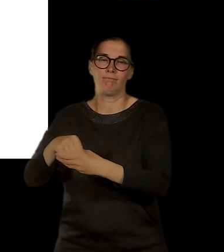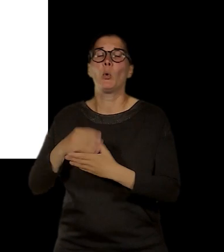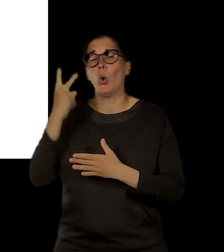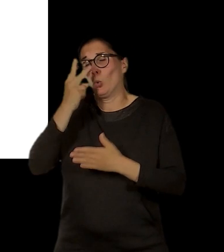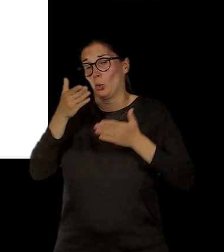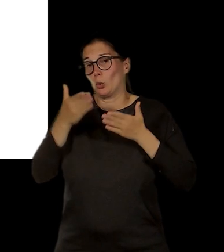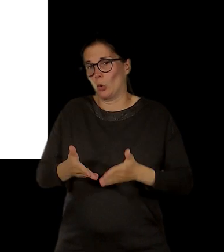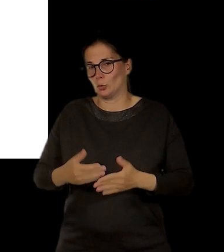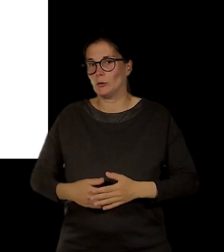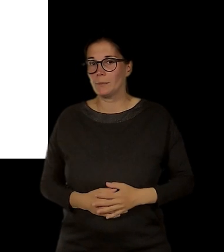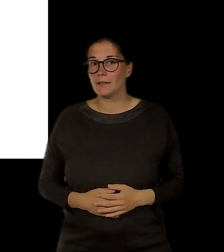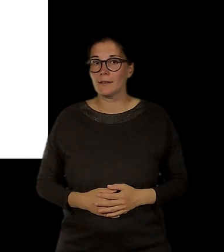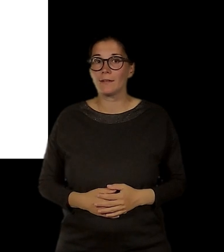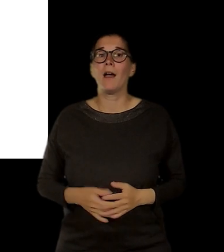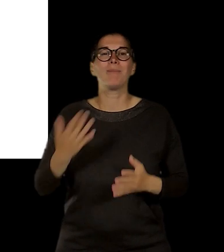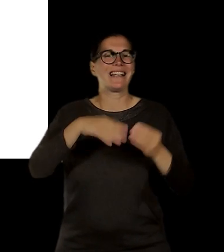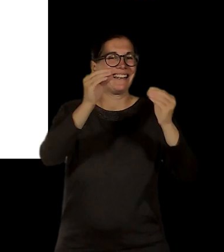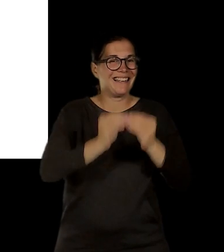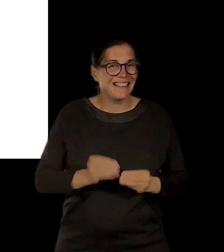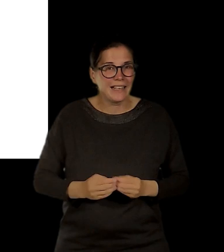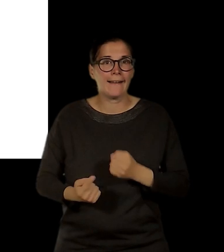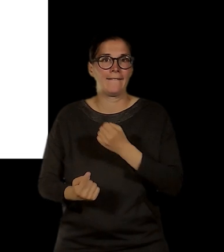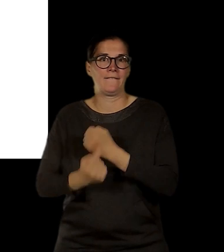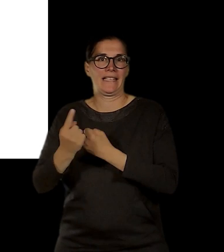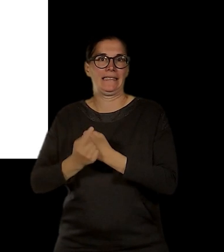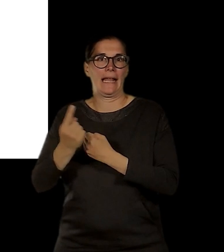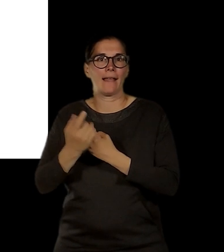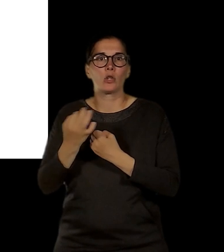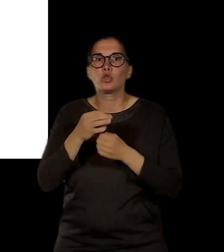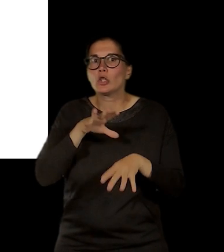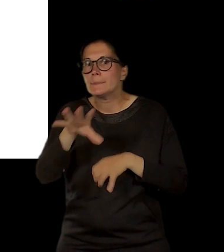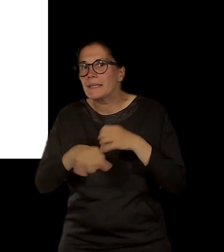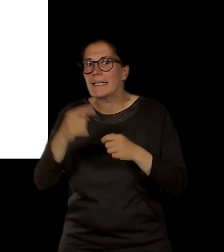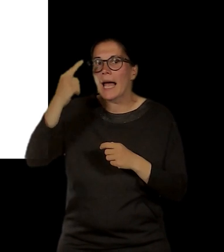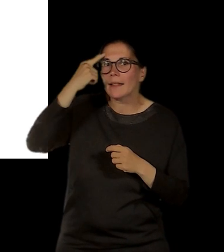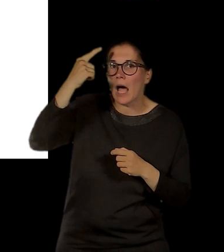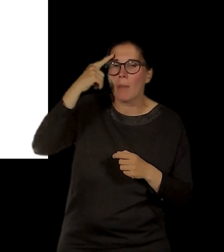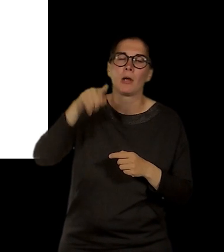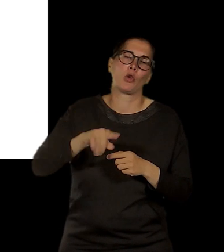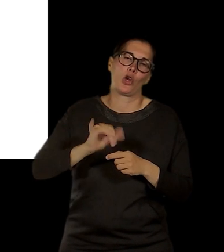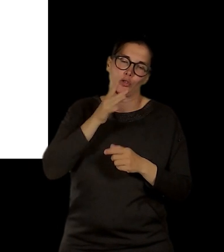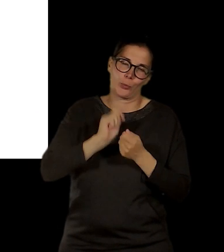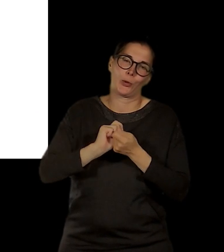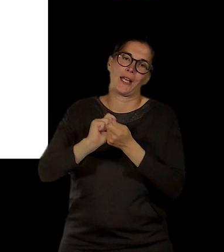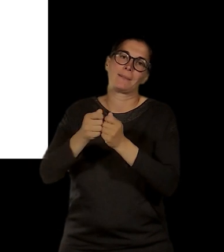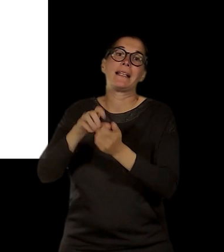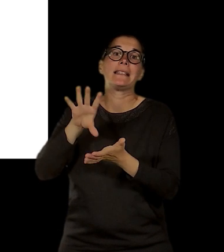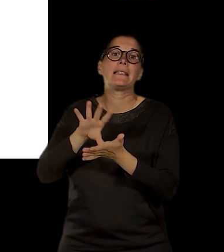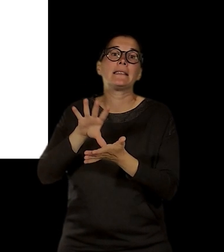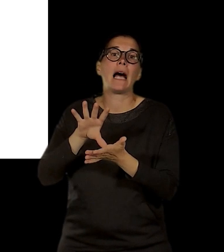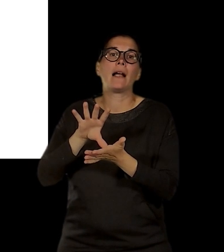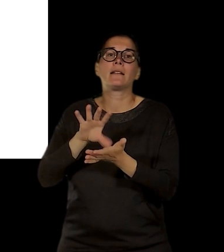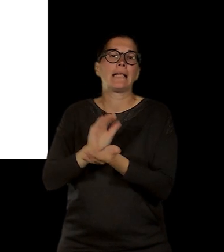Výstup naší práce je idová studie, je to manuál, je to sbírka nápadů, je to stále ve vývoji, je to mezistav. Teďka máme